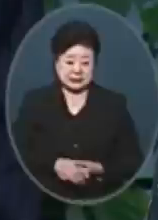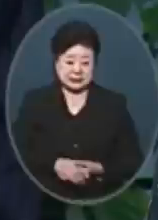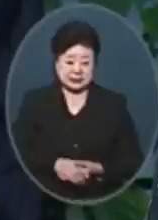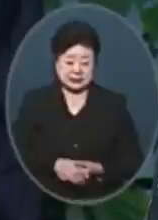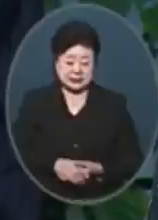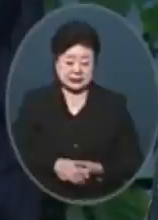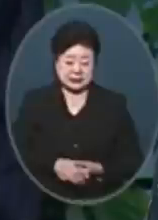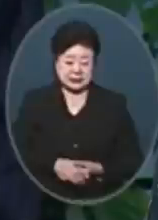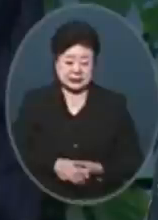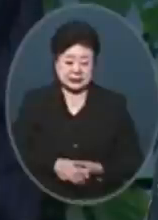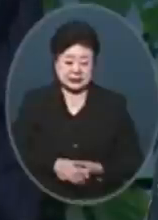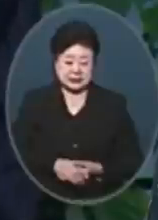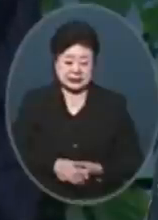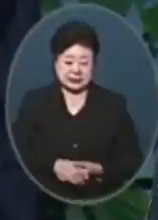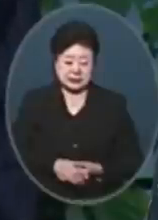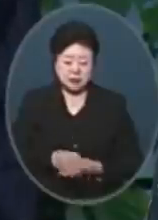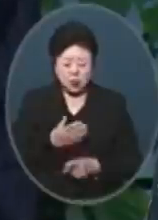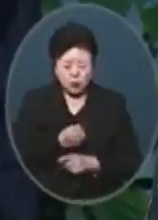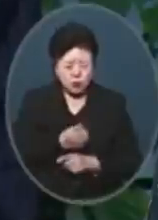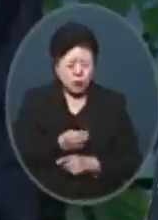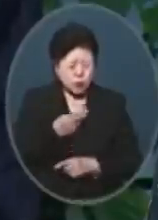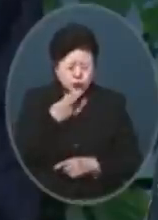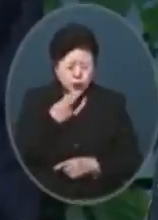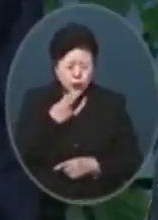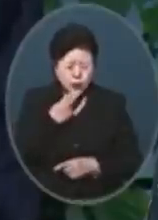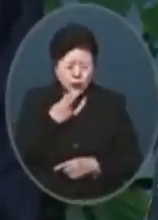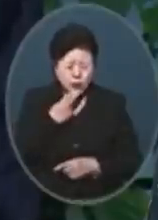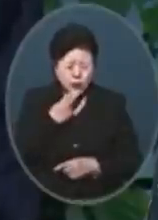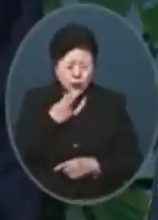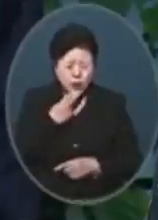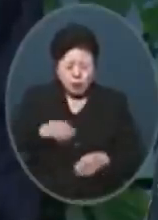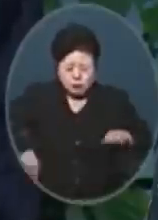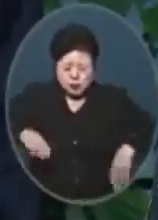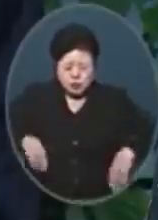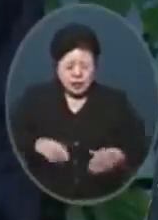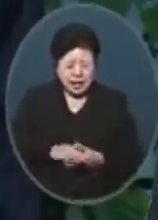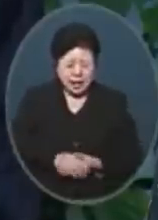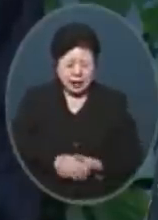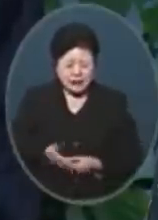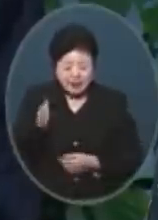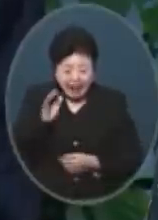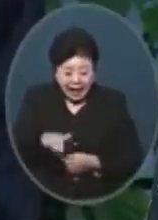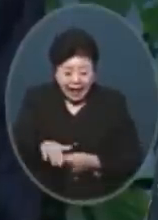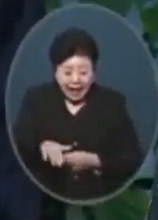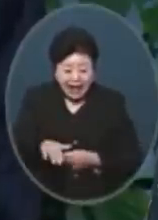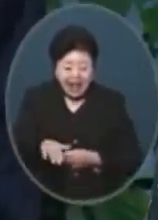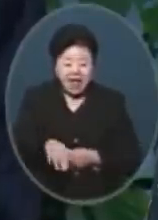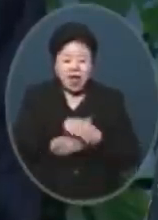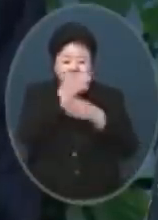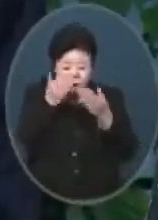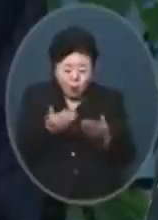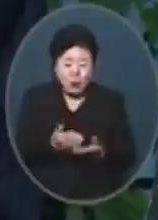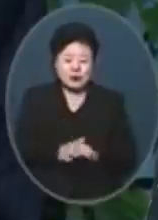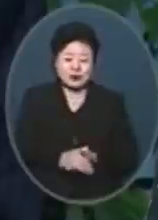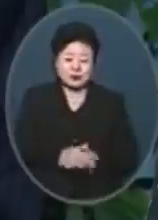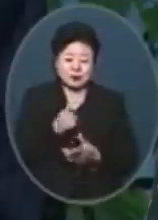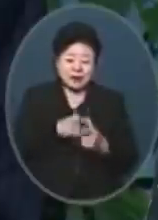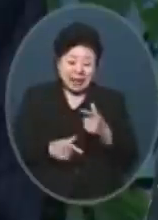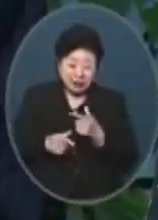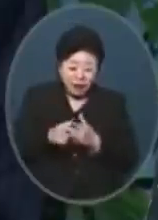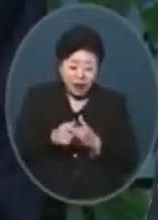보석이 없고 빈손 들었지만은 그 모든 것보다도